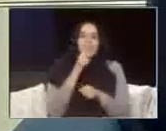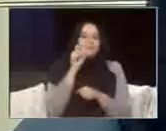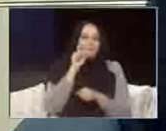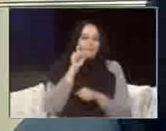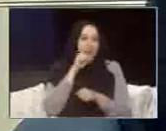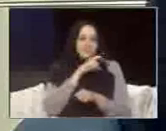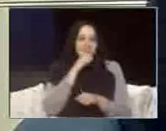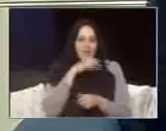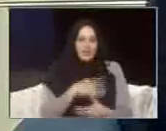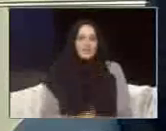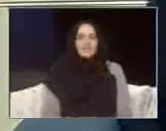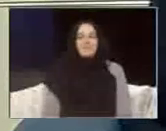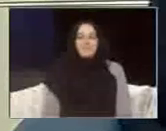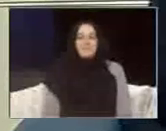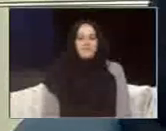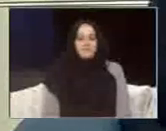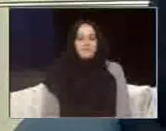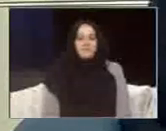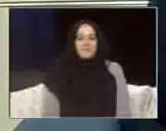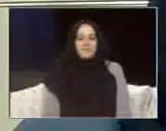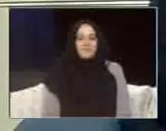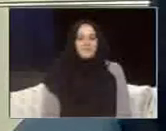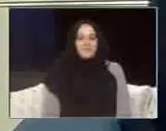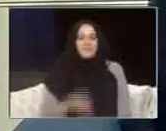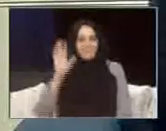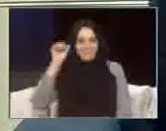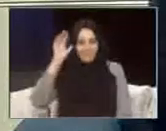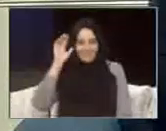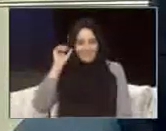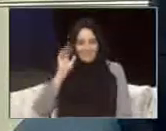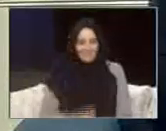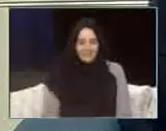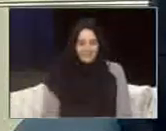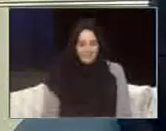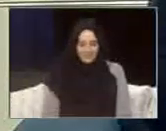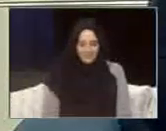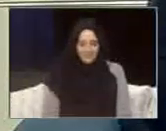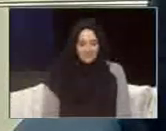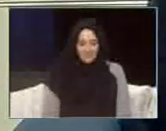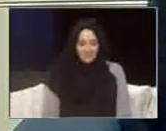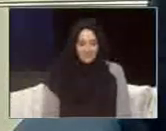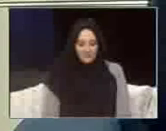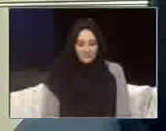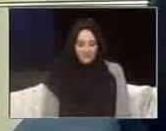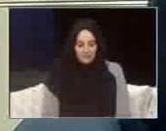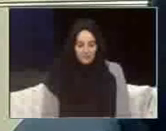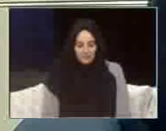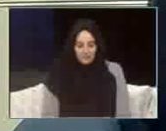الله فيك. شكرا. الله يعطيك الصحة. مع السلامة. ربي يحفظكم. مع السلامة سيدة. إذا